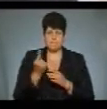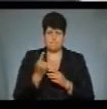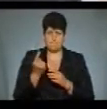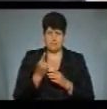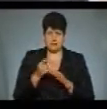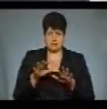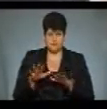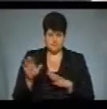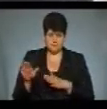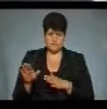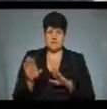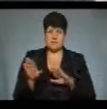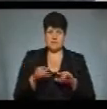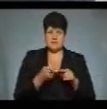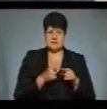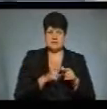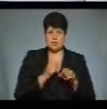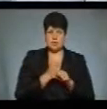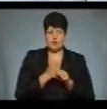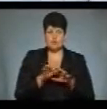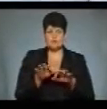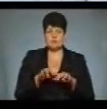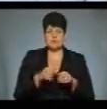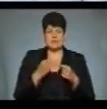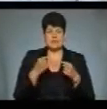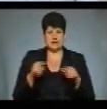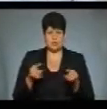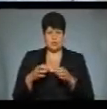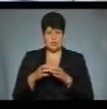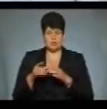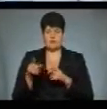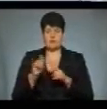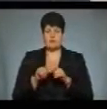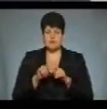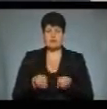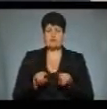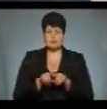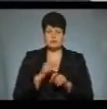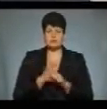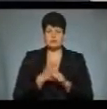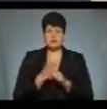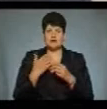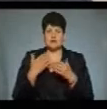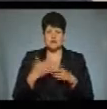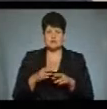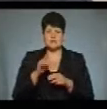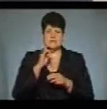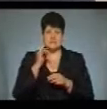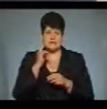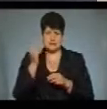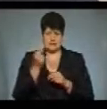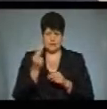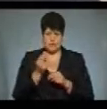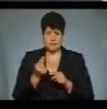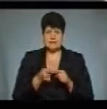за першою позицією. Після цього роботи бере зовсім інша група, і вони перевіряють цю саму роботу, але вже пастою зеленого кольору,